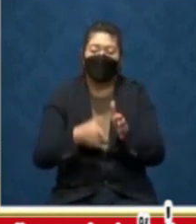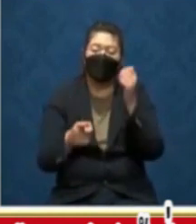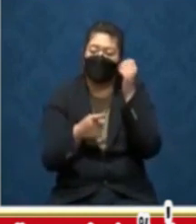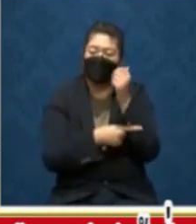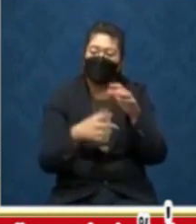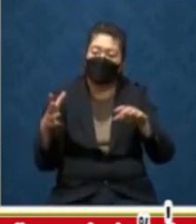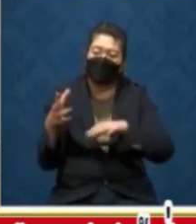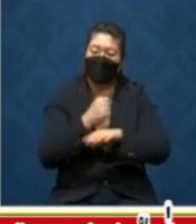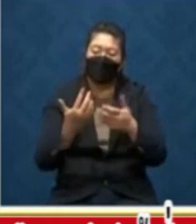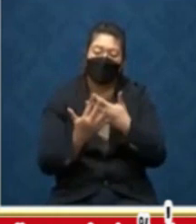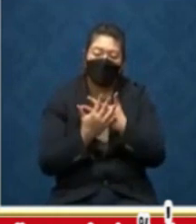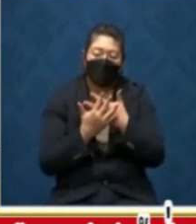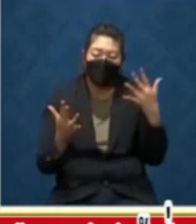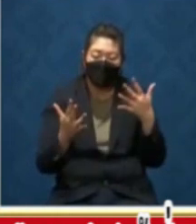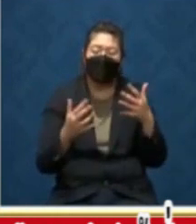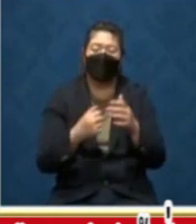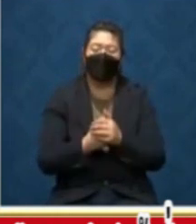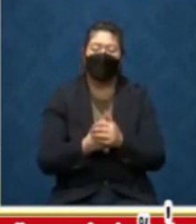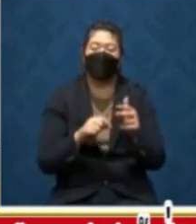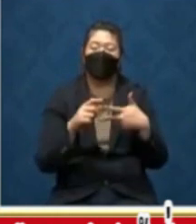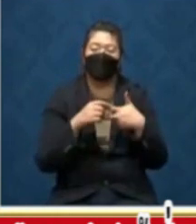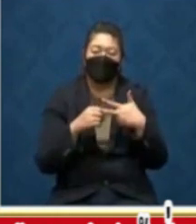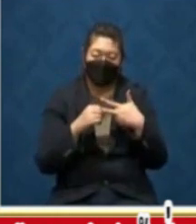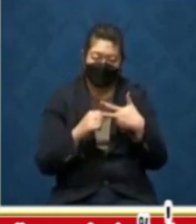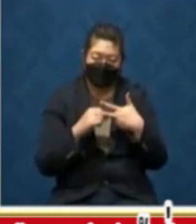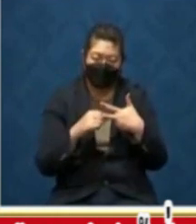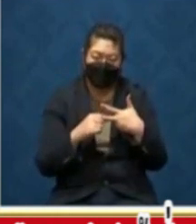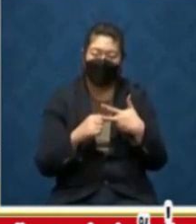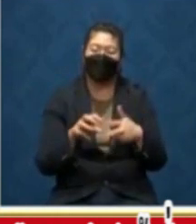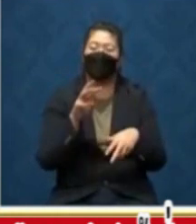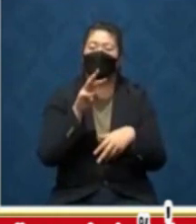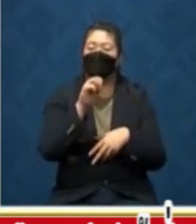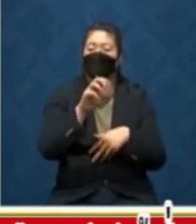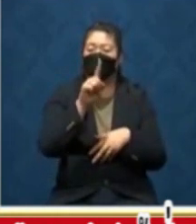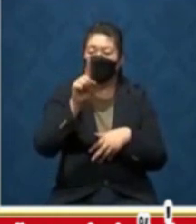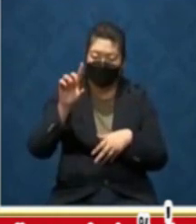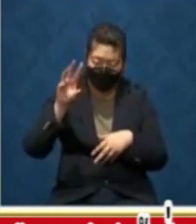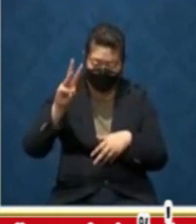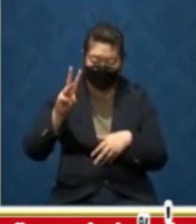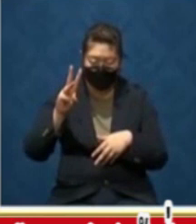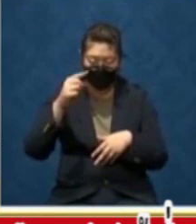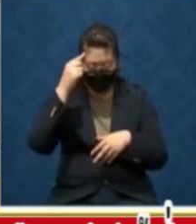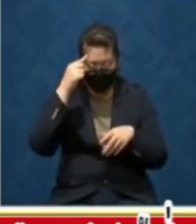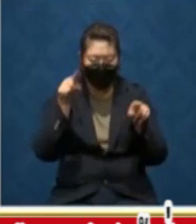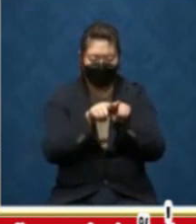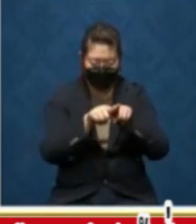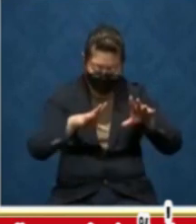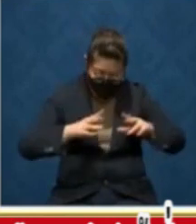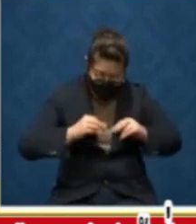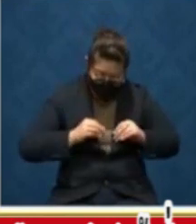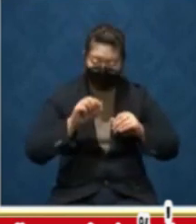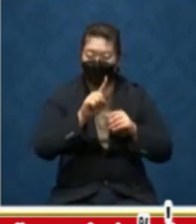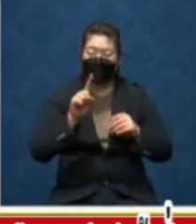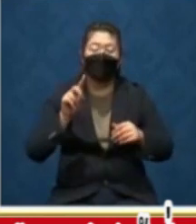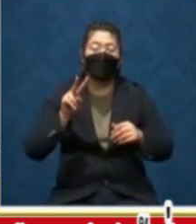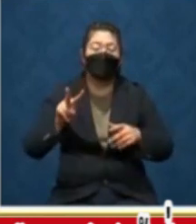ยิ่งข้อ 3เราก็พูดแถลงการชัดเจน116เราเห็นด้วย 112เราเห็น